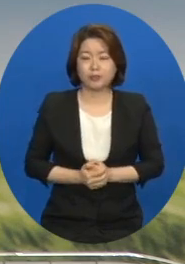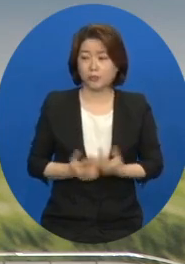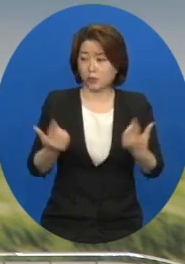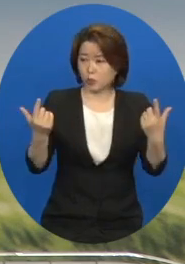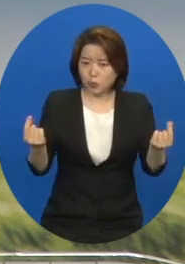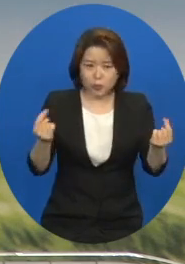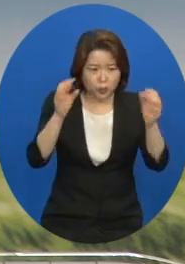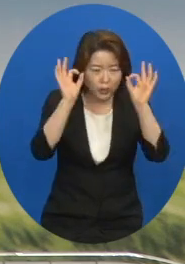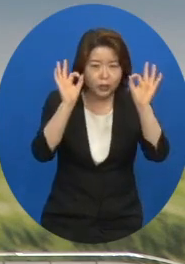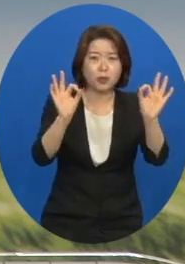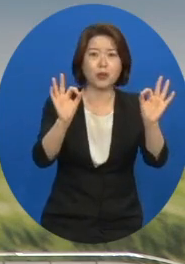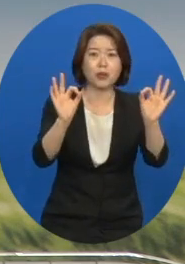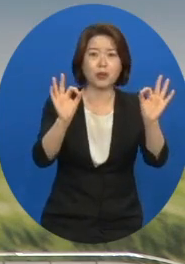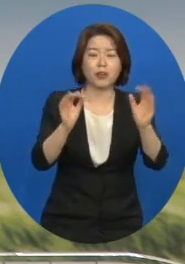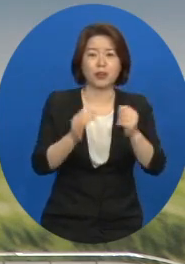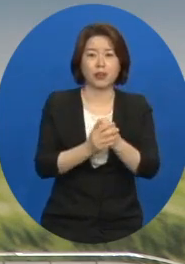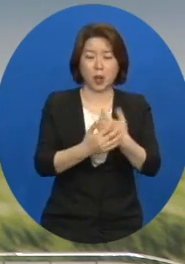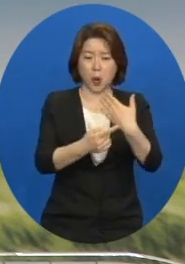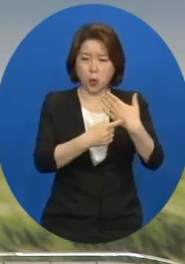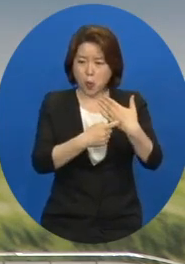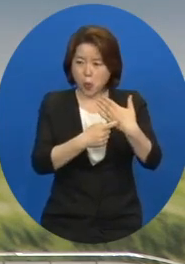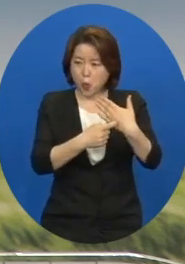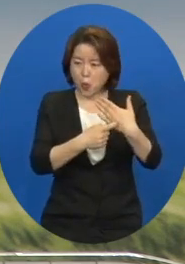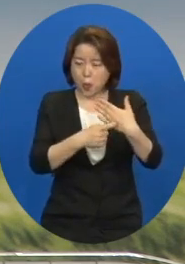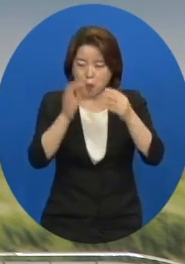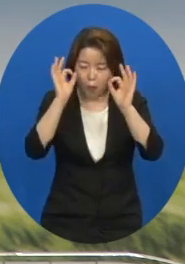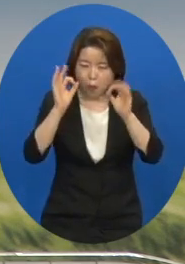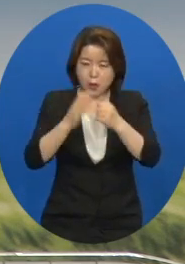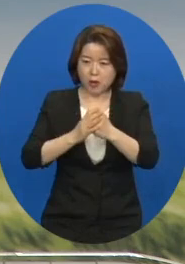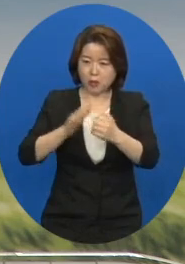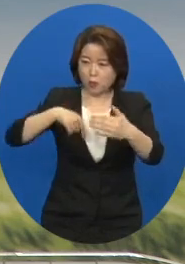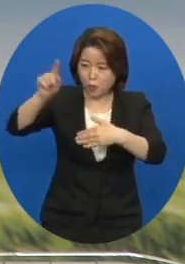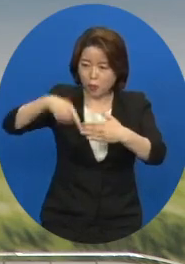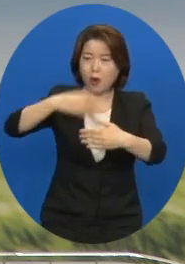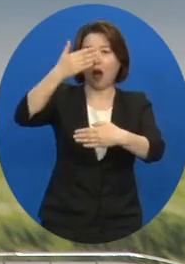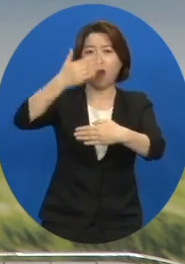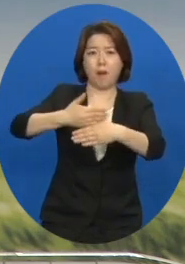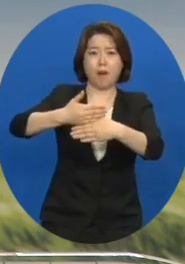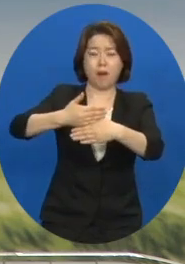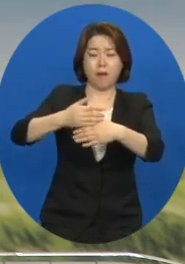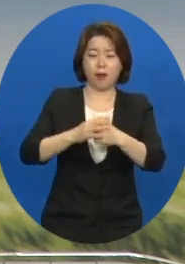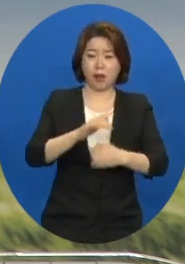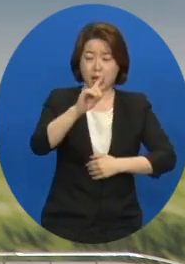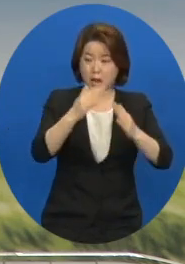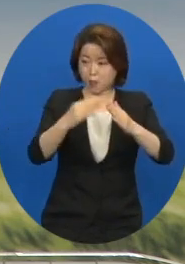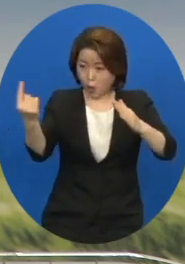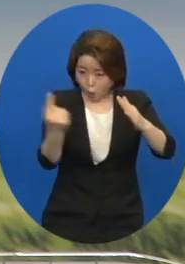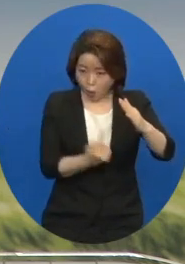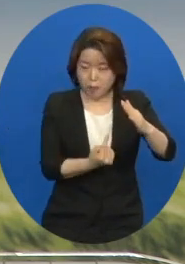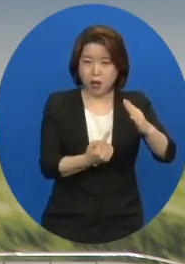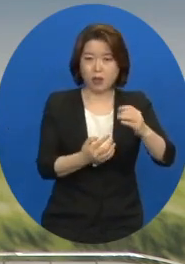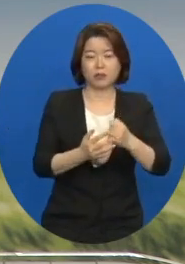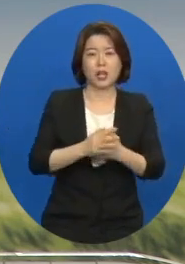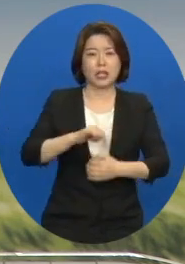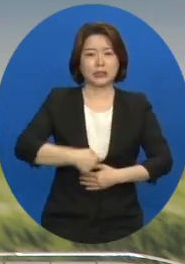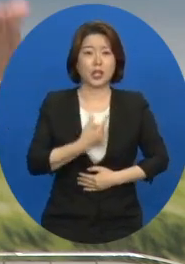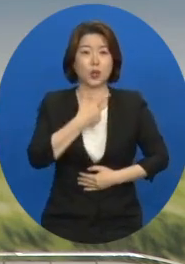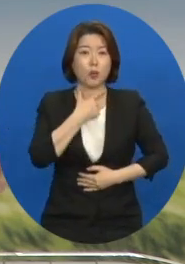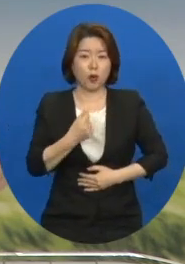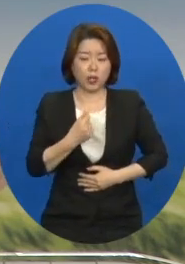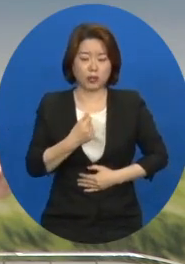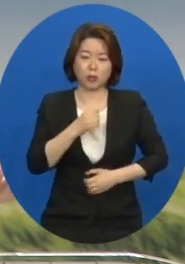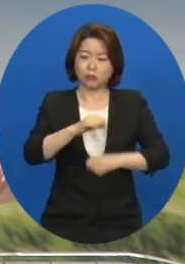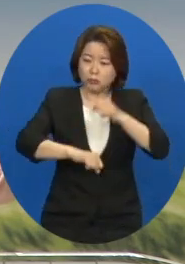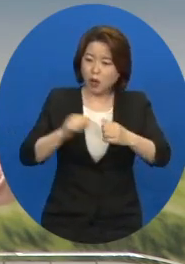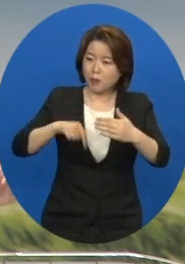똑같은 것 같아요. 외부와 차단이 됩니다. 그리고 이제 한번 들어오면 자기가 원한다고 임의로